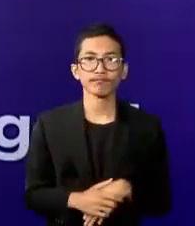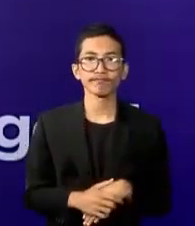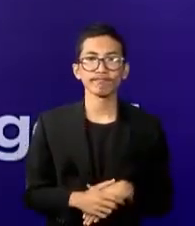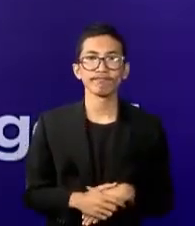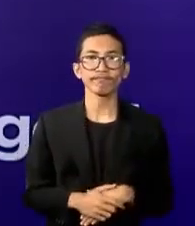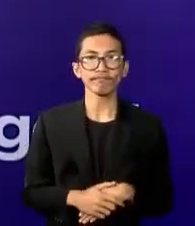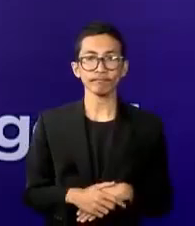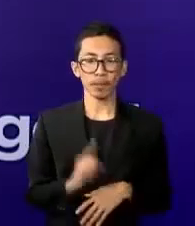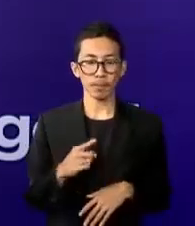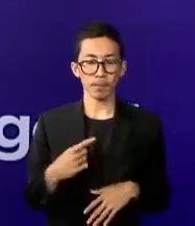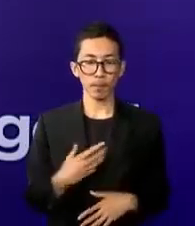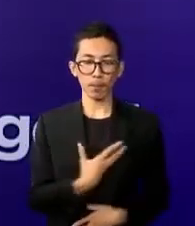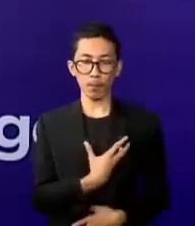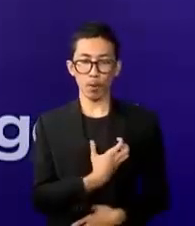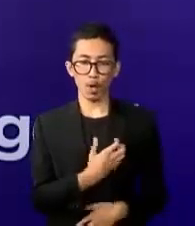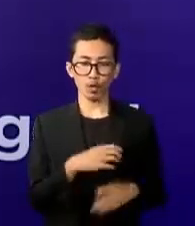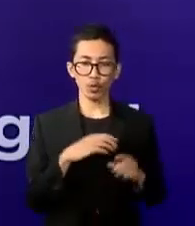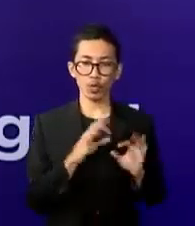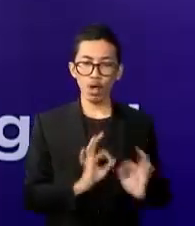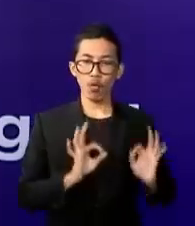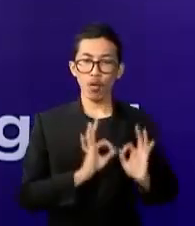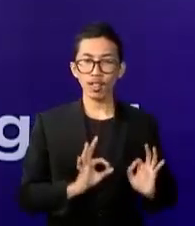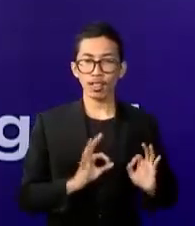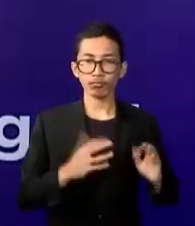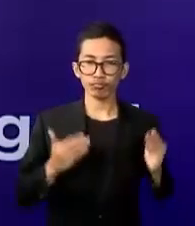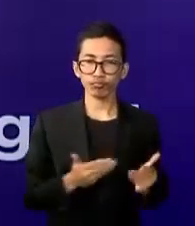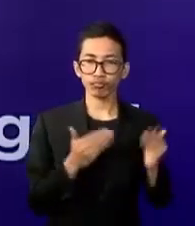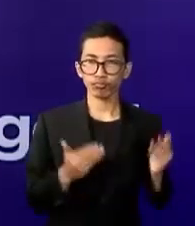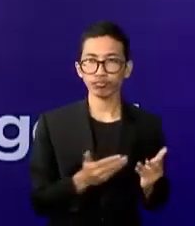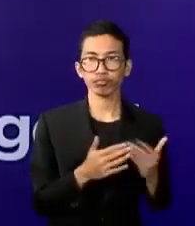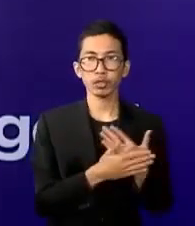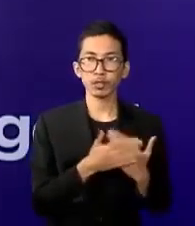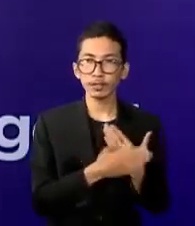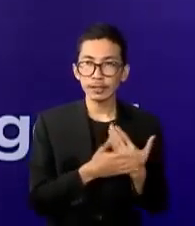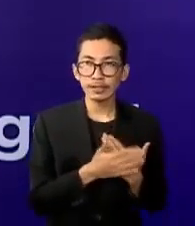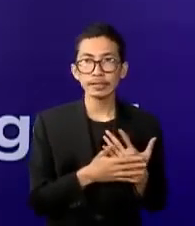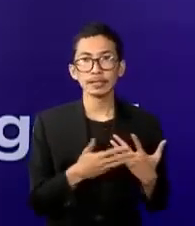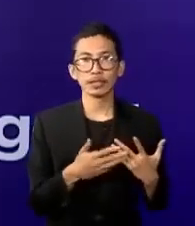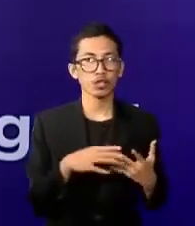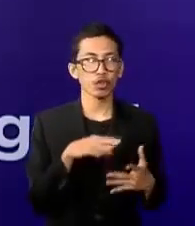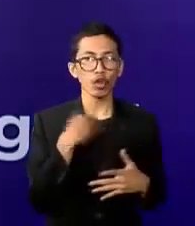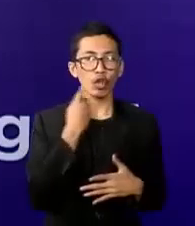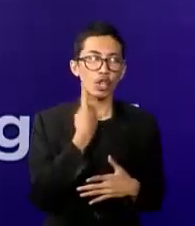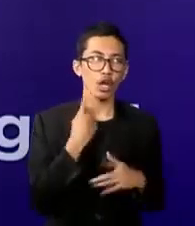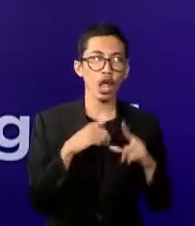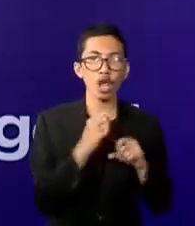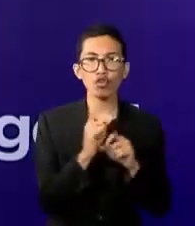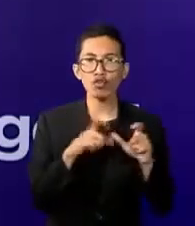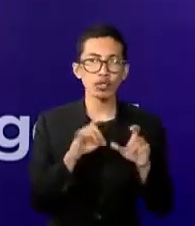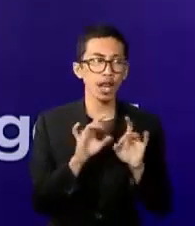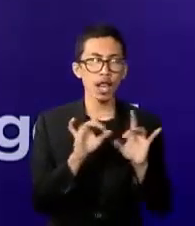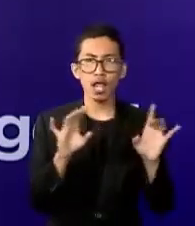ee jaringan paru-paru yang dirawat oleh sejawat Saya pmonologi dari dokter dan kedokteran respirasi drter Agus dan para sejawat juga